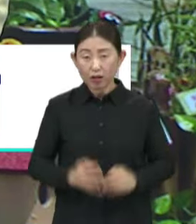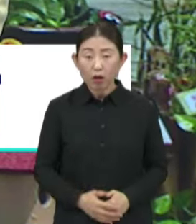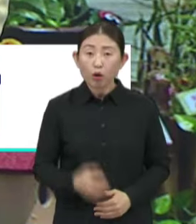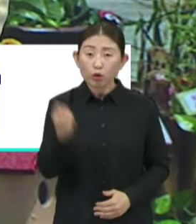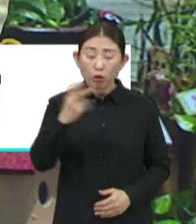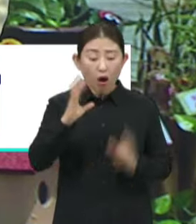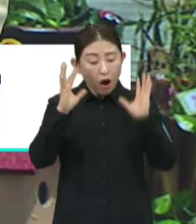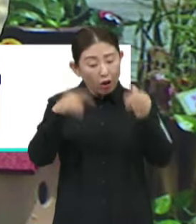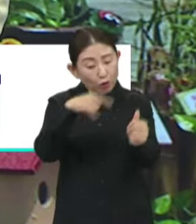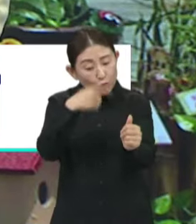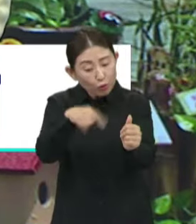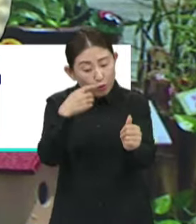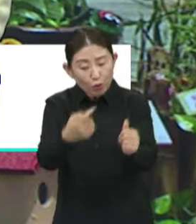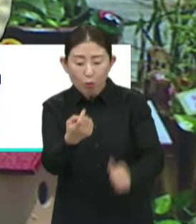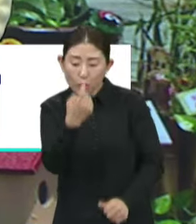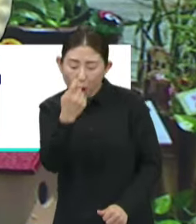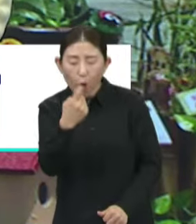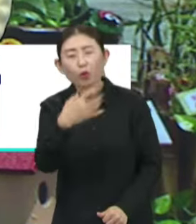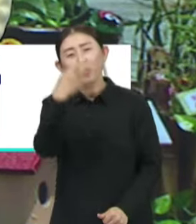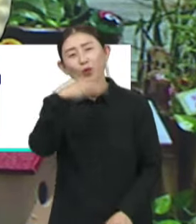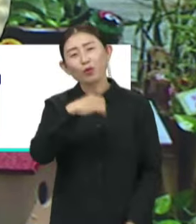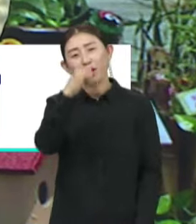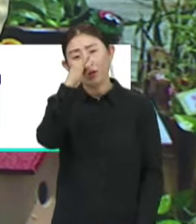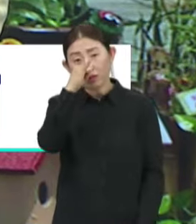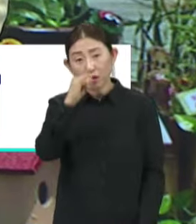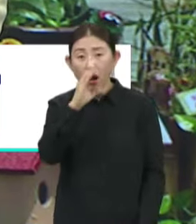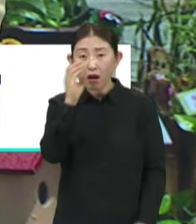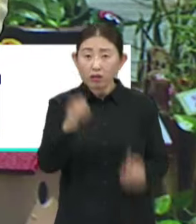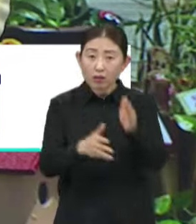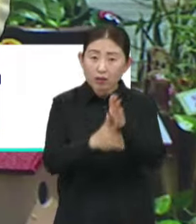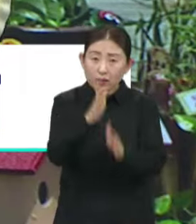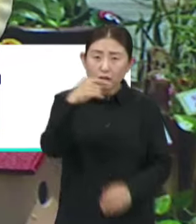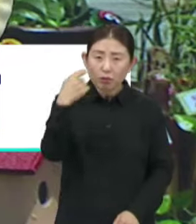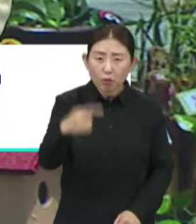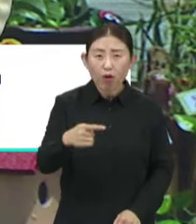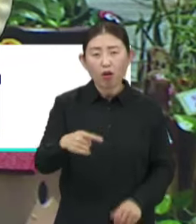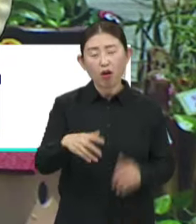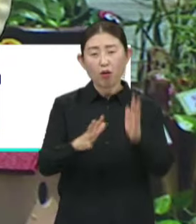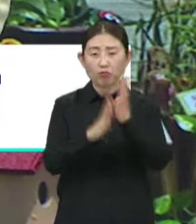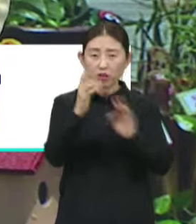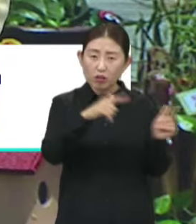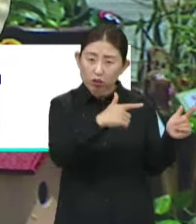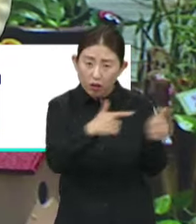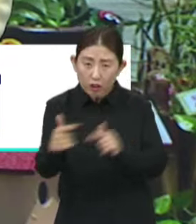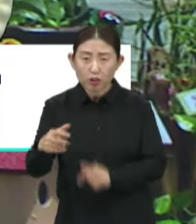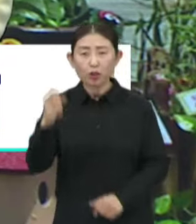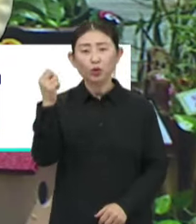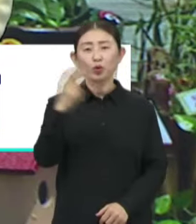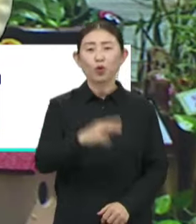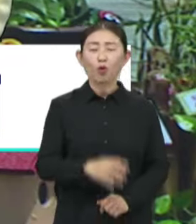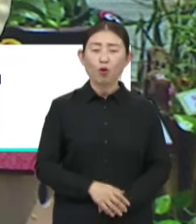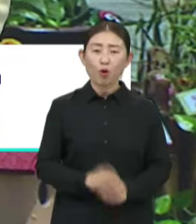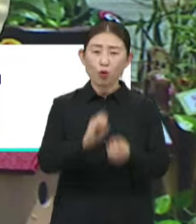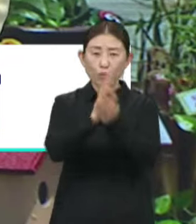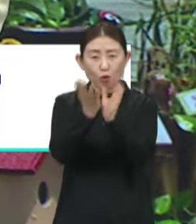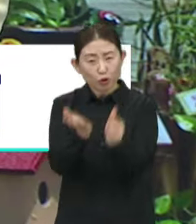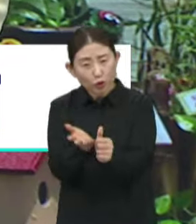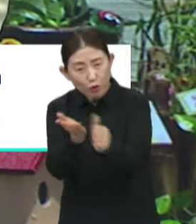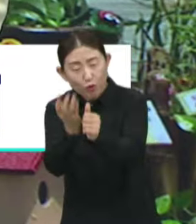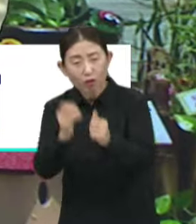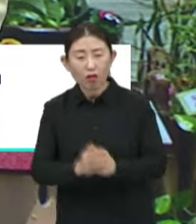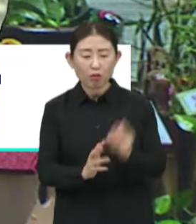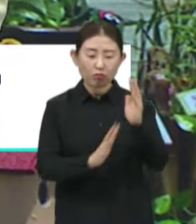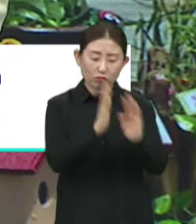교육 차원에서도 도심 텃밭이 큰 효과를 거두고 있는 가운데 아산시가 농산물뿐만 아니라 작은 정원을 꾸미는